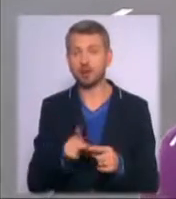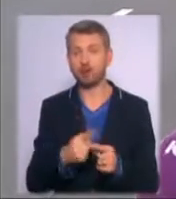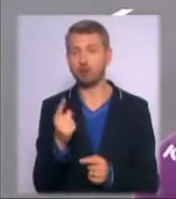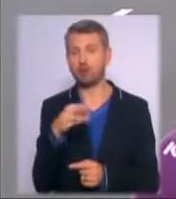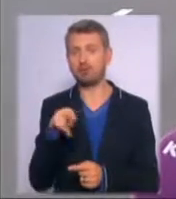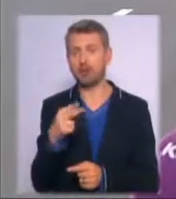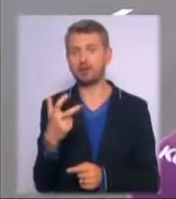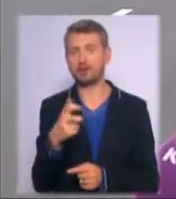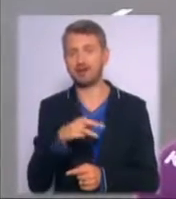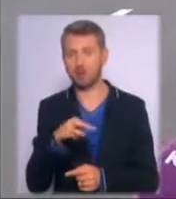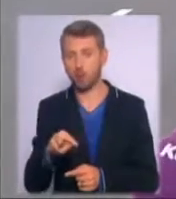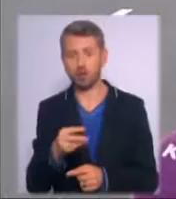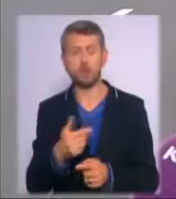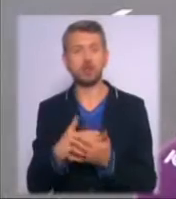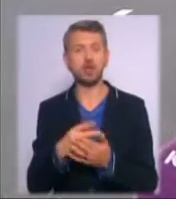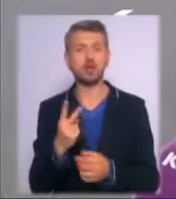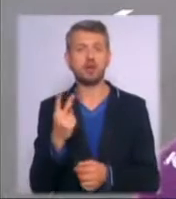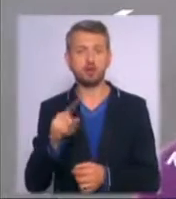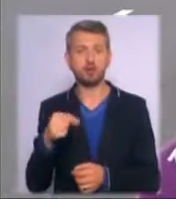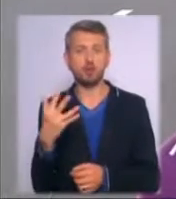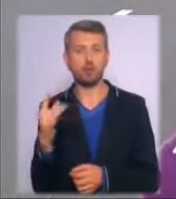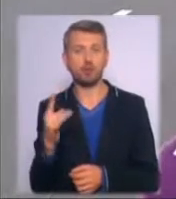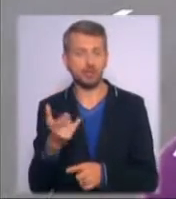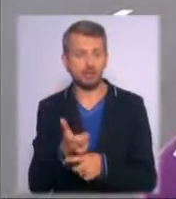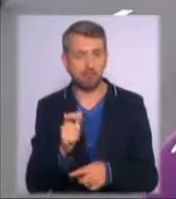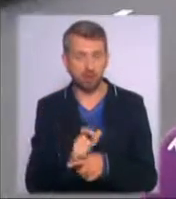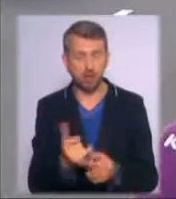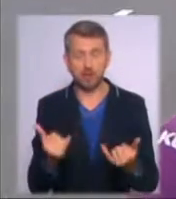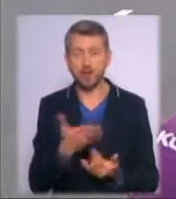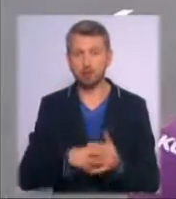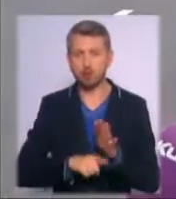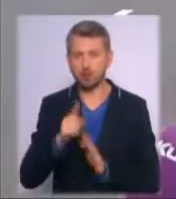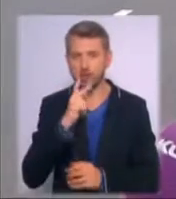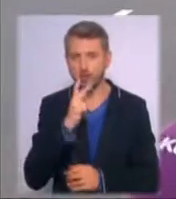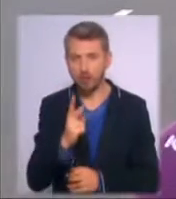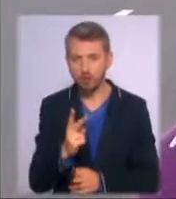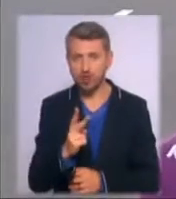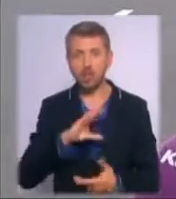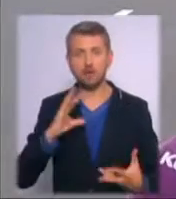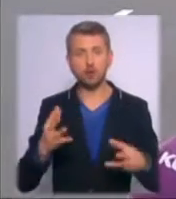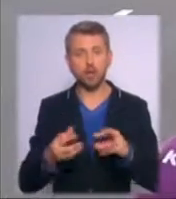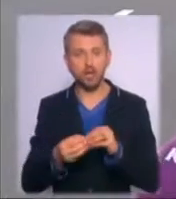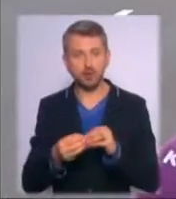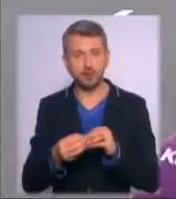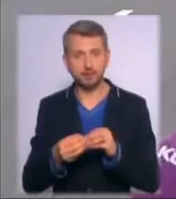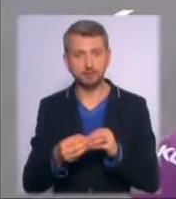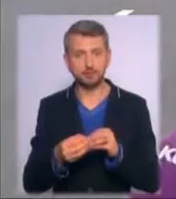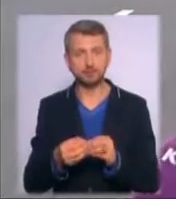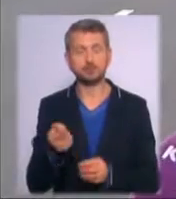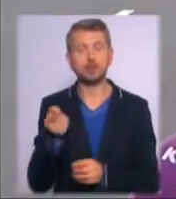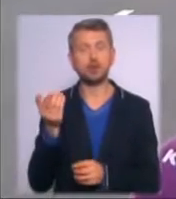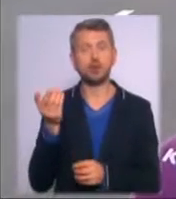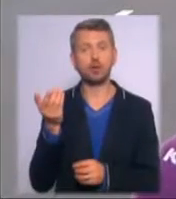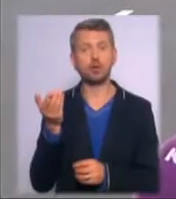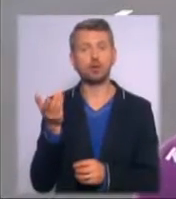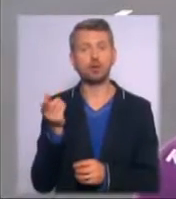1 300 мільйонів. Це майже в 2,5 рази більше. Тому зараз ми вже починаємо бачити результати, як кажуть, того фінансування,